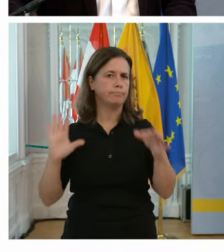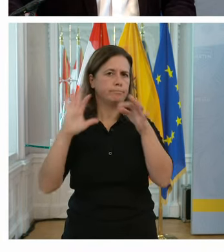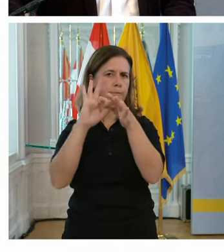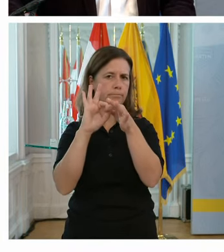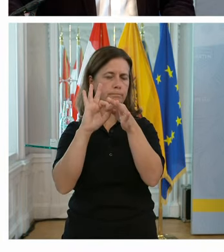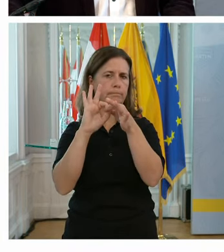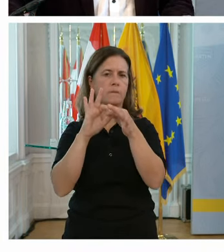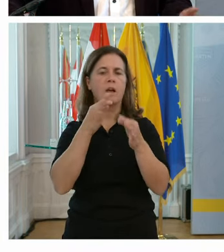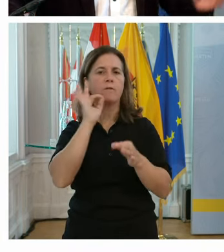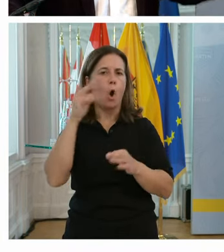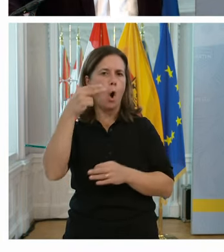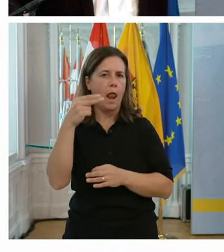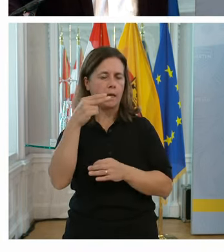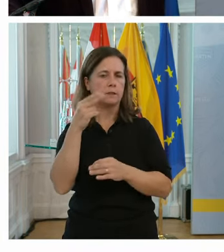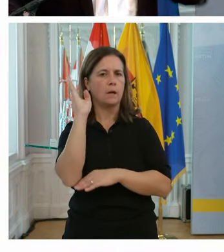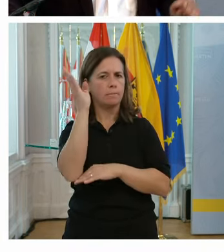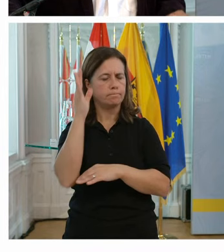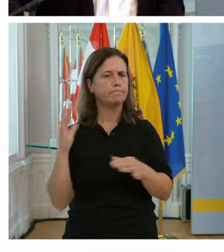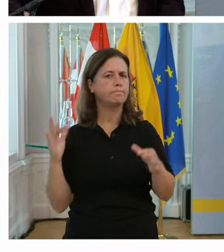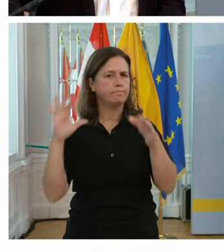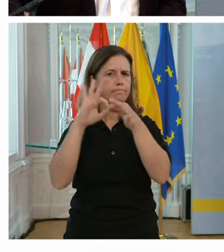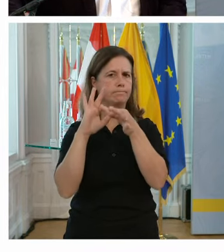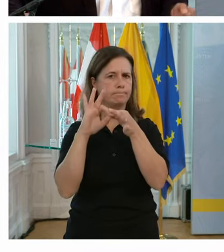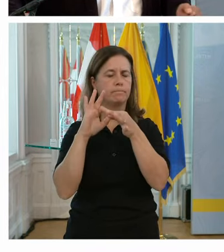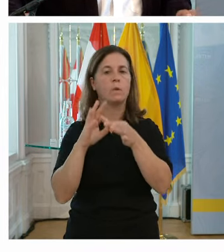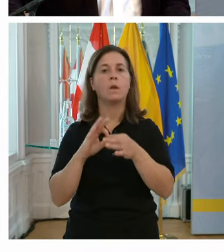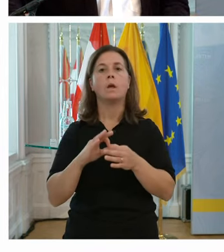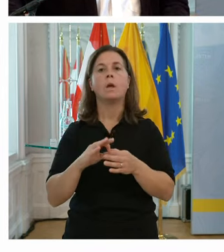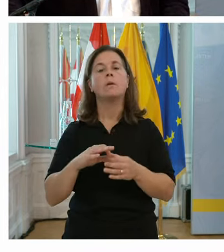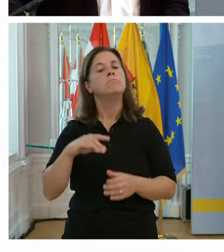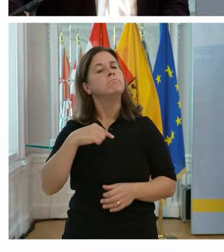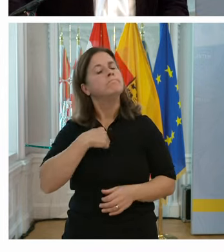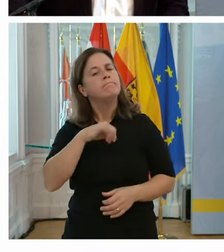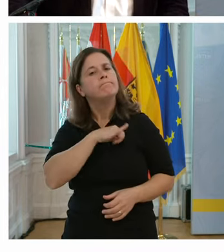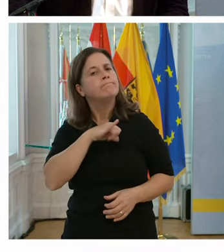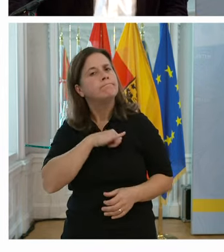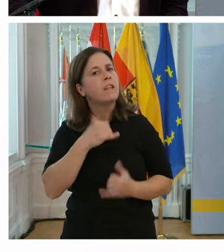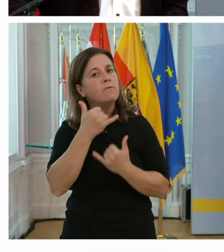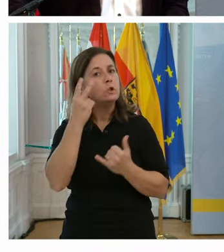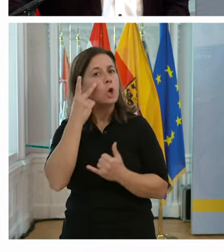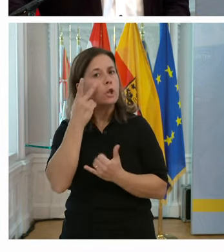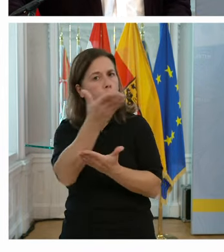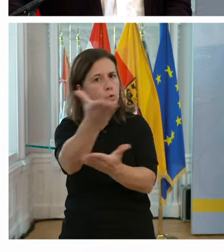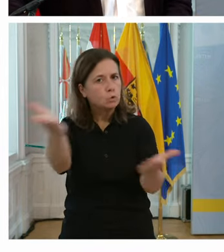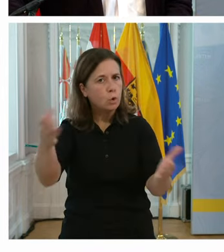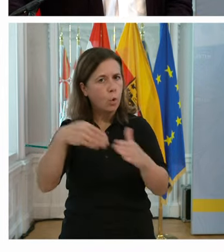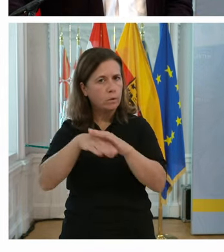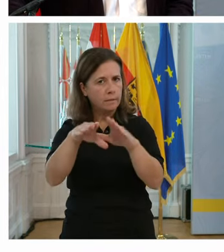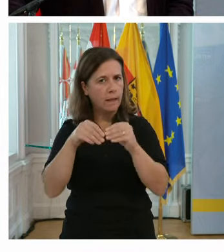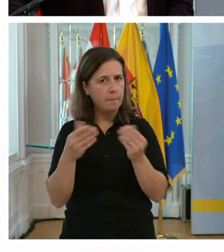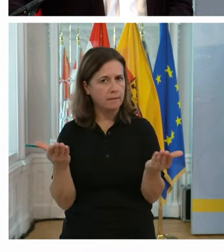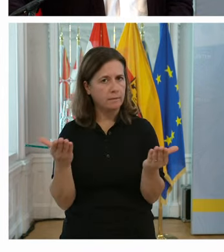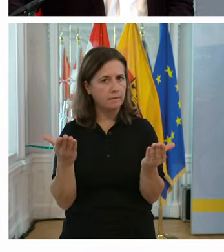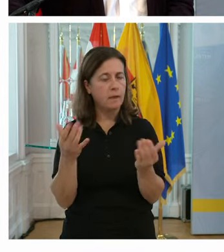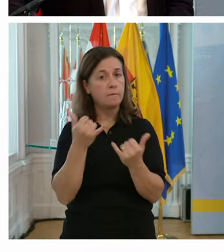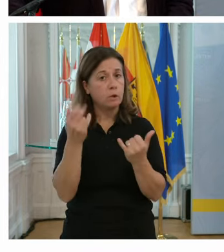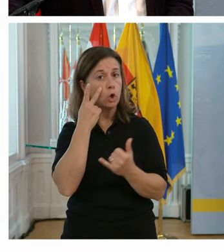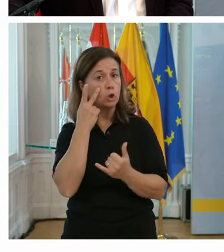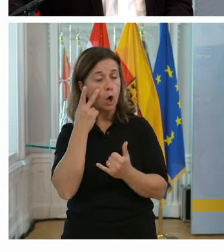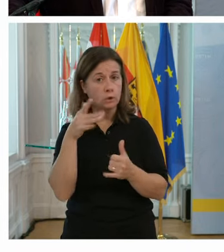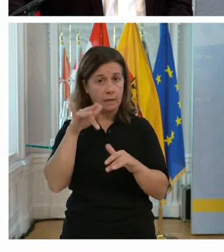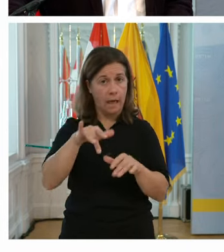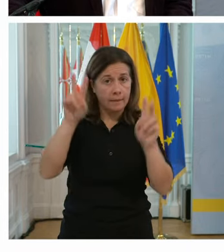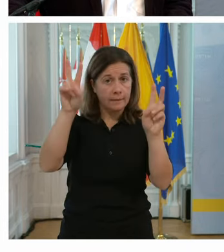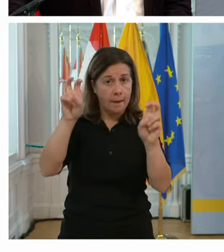Keynote-Speech von Frau Herrlitschka. Uns interessiert, wie schaut denn das bei Ihnen im Unternehmen aus? Wird da das